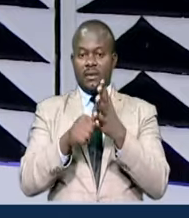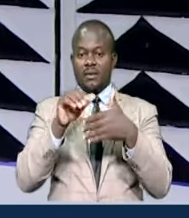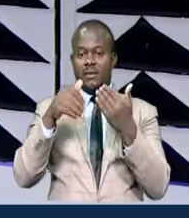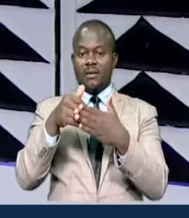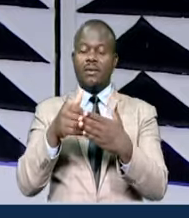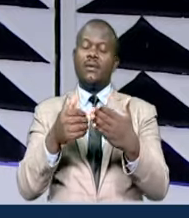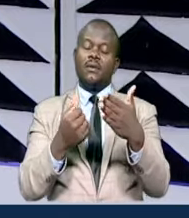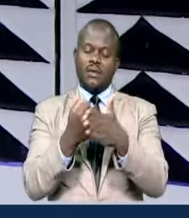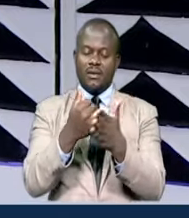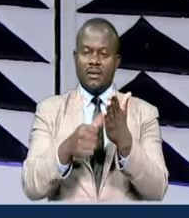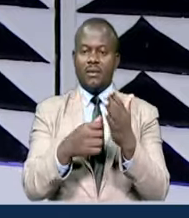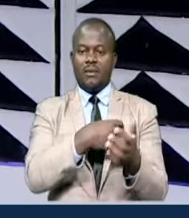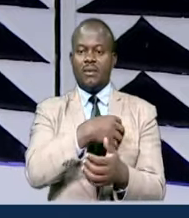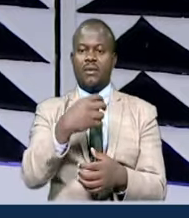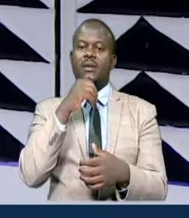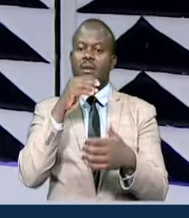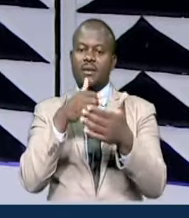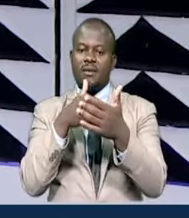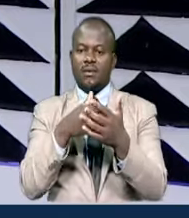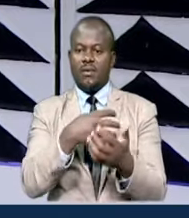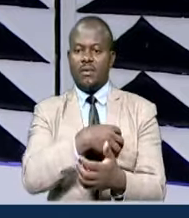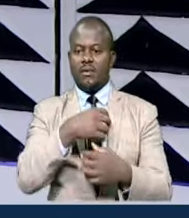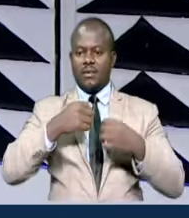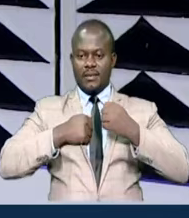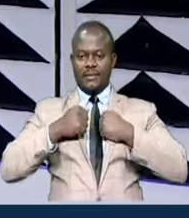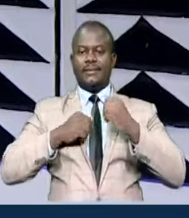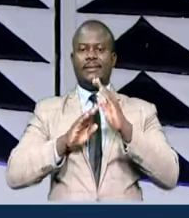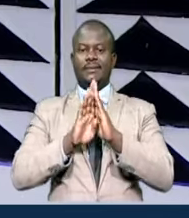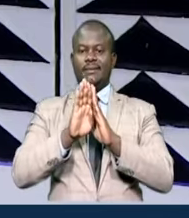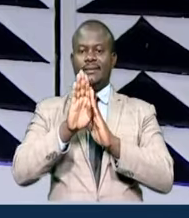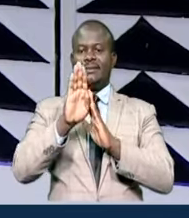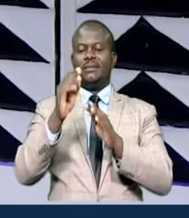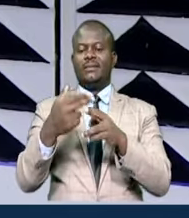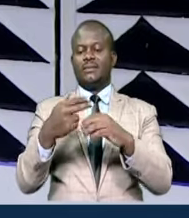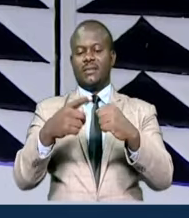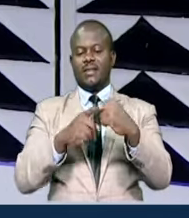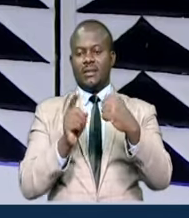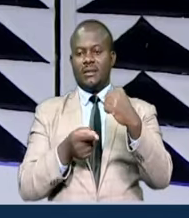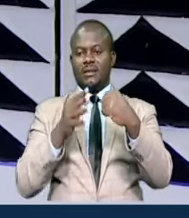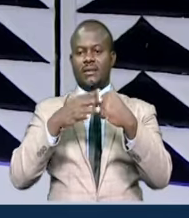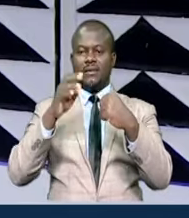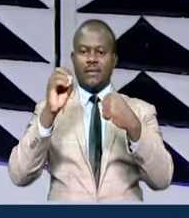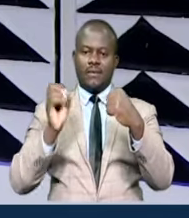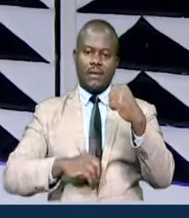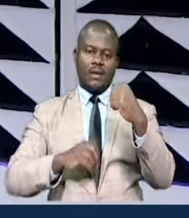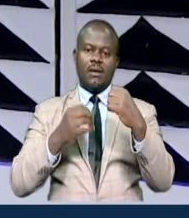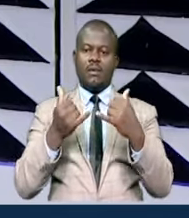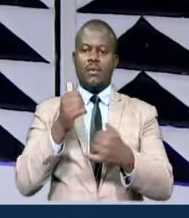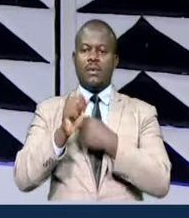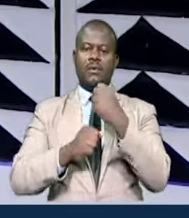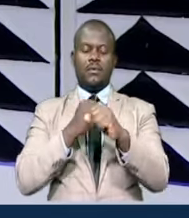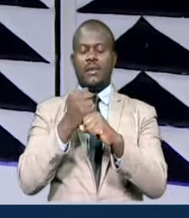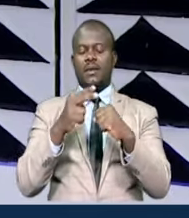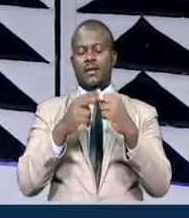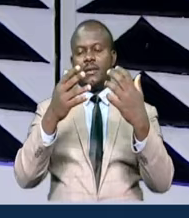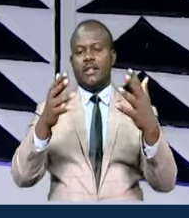byahungabanyije ubukungu bitaburije ko ubukungu bw'u Rwanda buzamuka ku gipimo cya 6.9% muri iyi myaka 7.